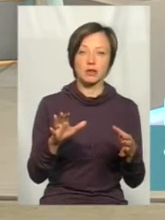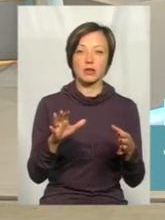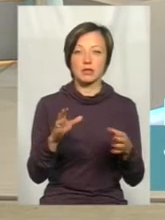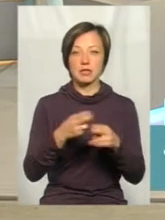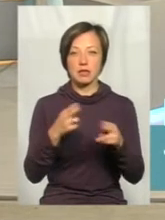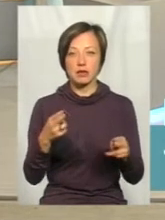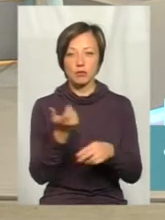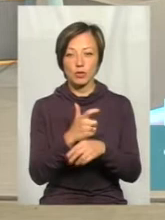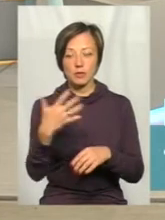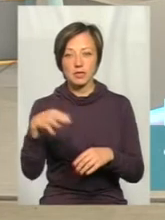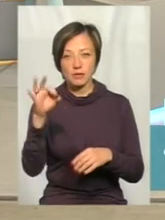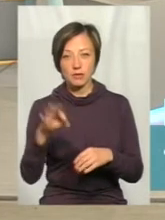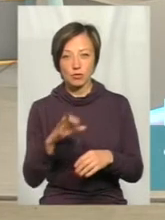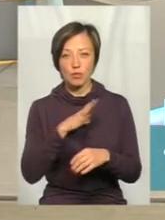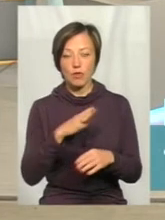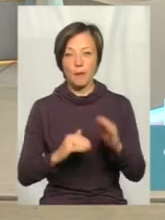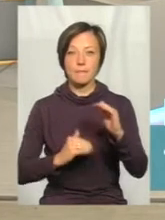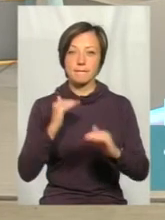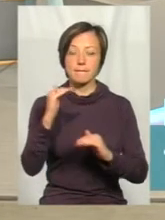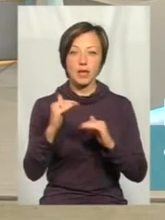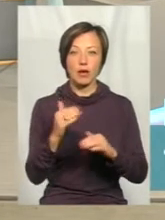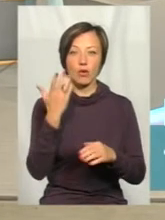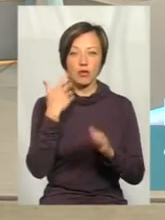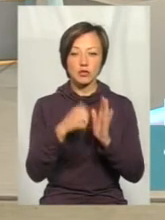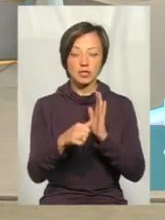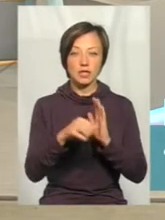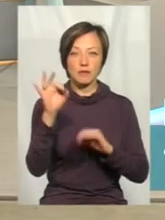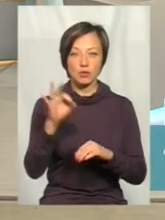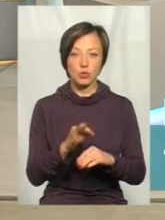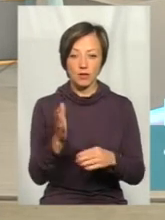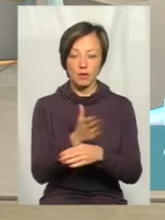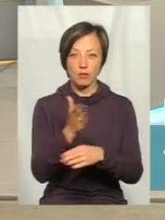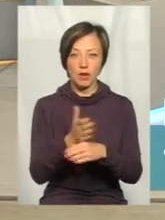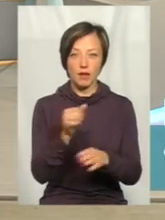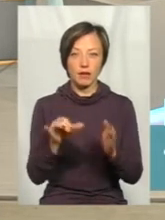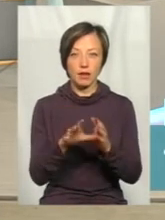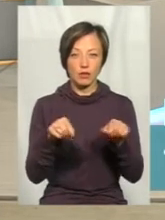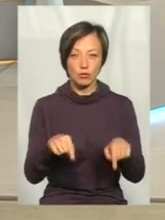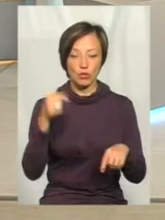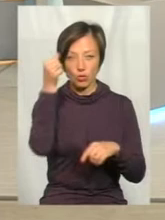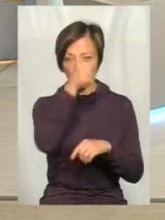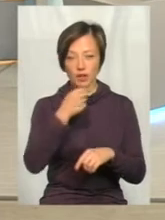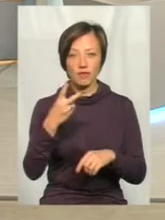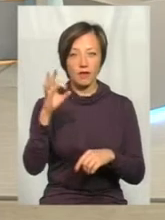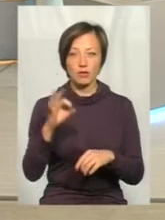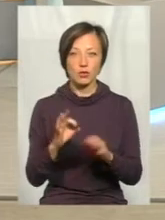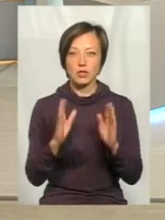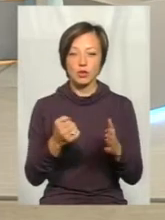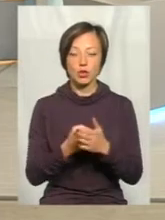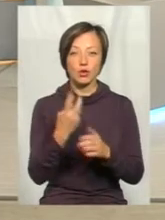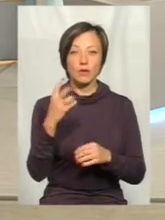там понад 50, да, там був такий пік, що близько 60% генерувала цього року. 2% це всього лише